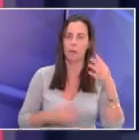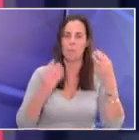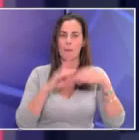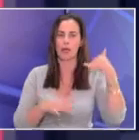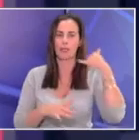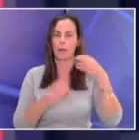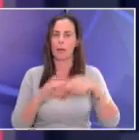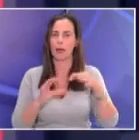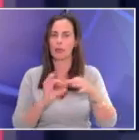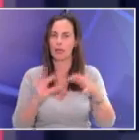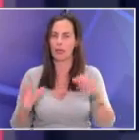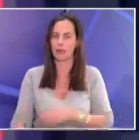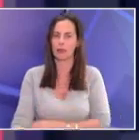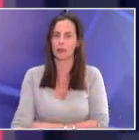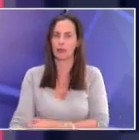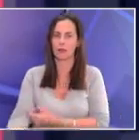איבדתי את השרה רגב?